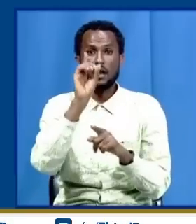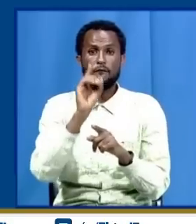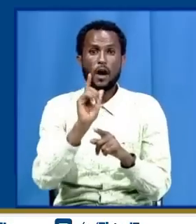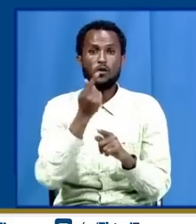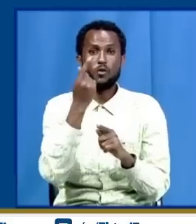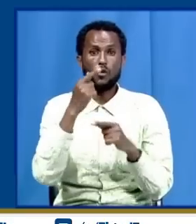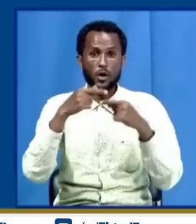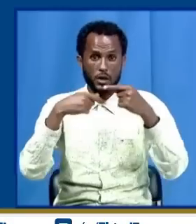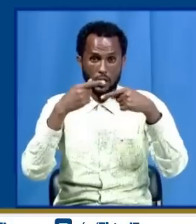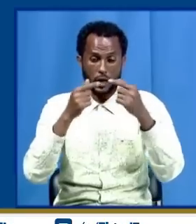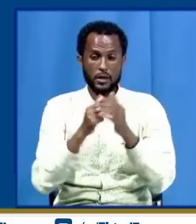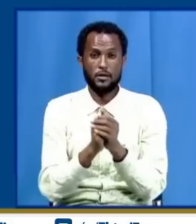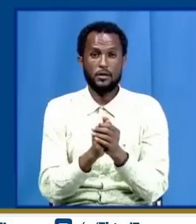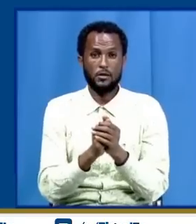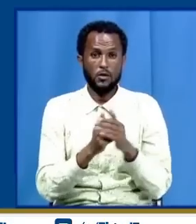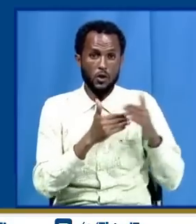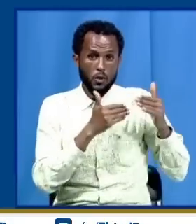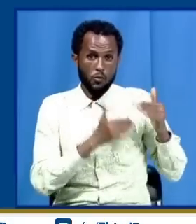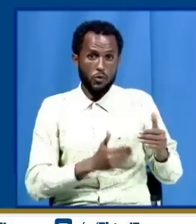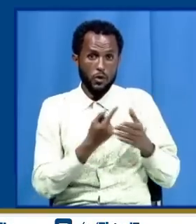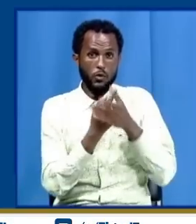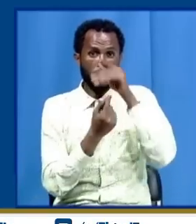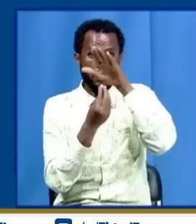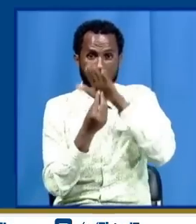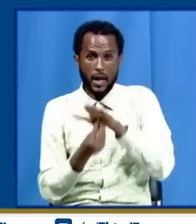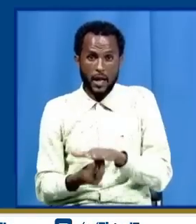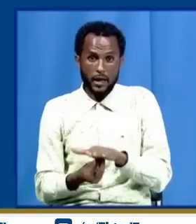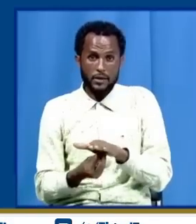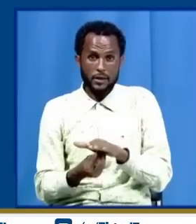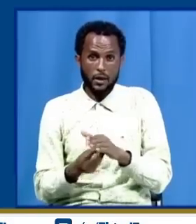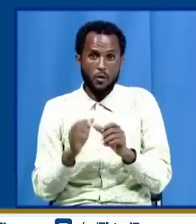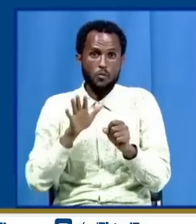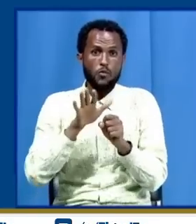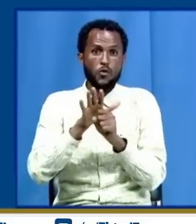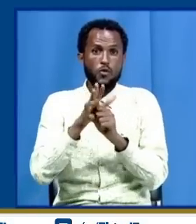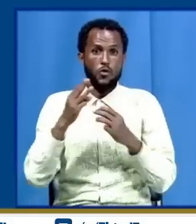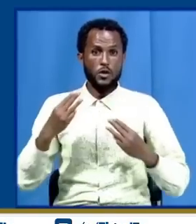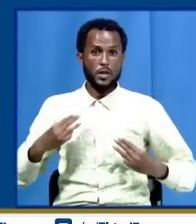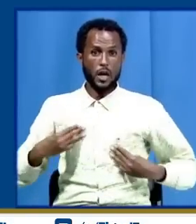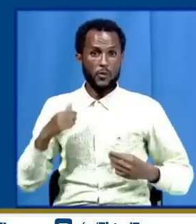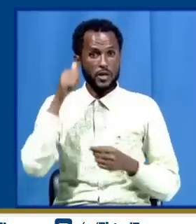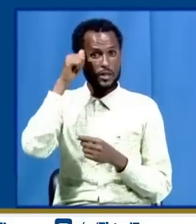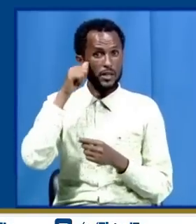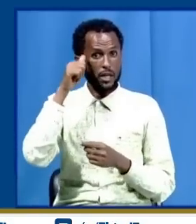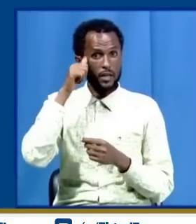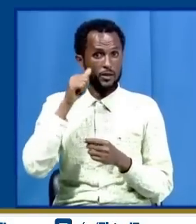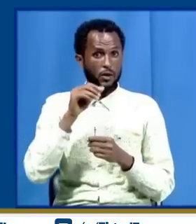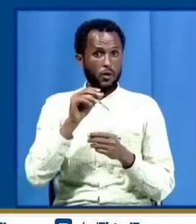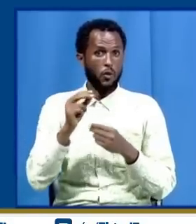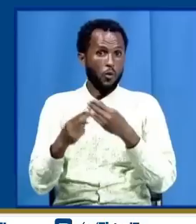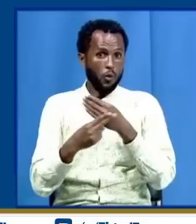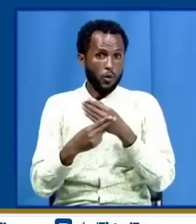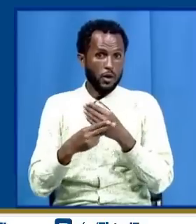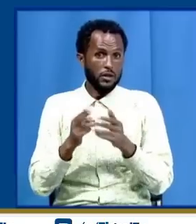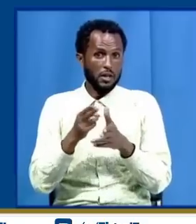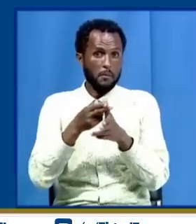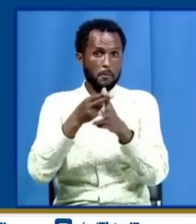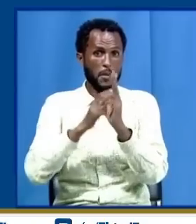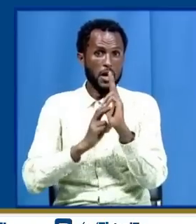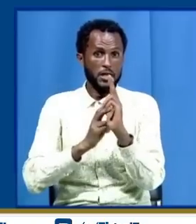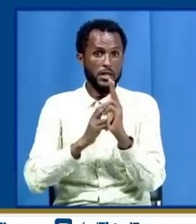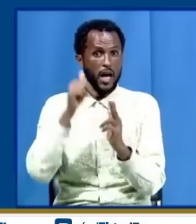እንተዋፈር ብወገን ውልቀ መላኺ ኢሳያስ ሙሉእ ሰራዊት ኤርትራ ዕቑር ሓይልን ሚሊሻን